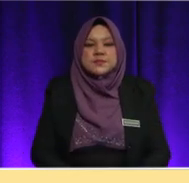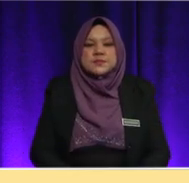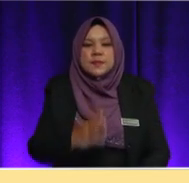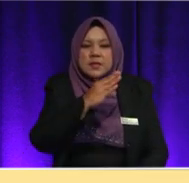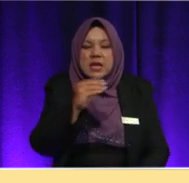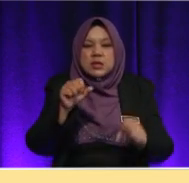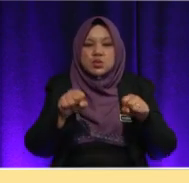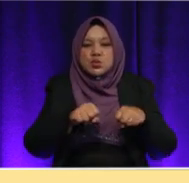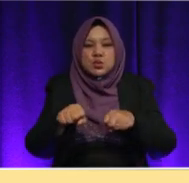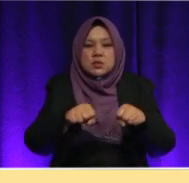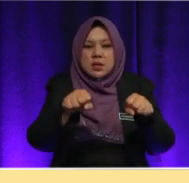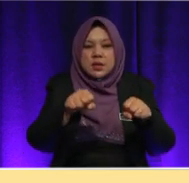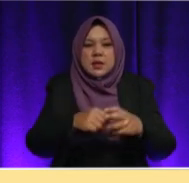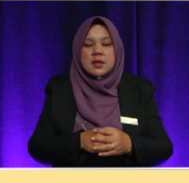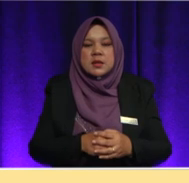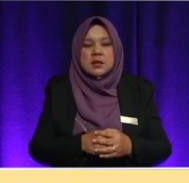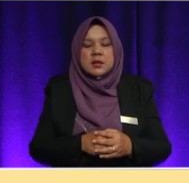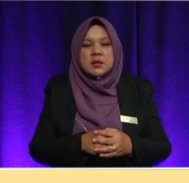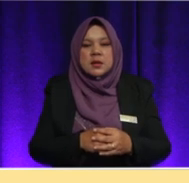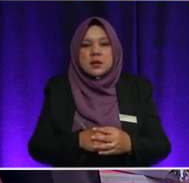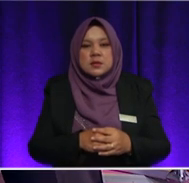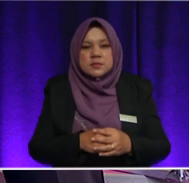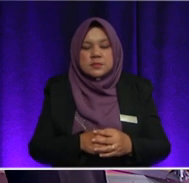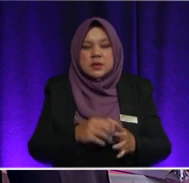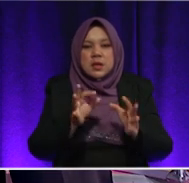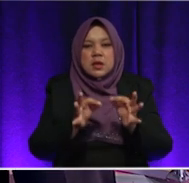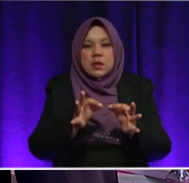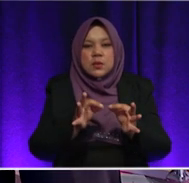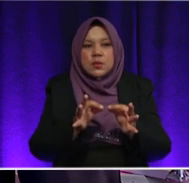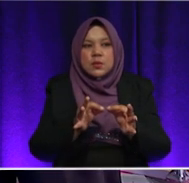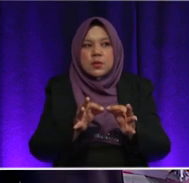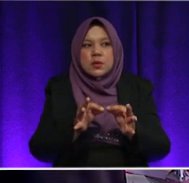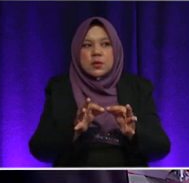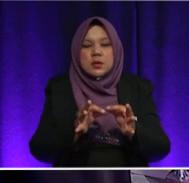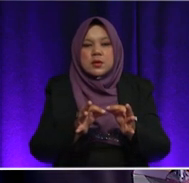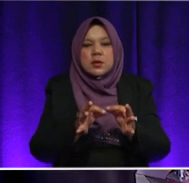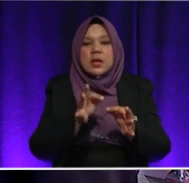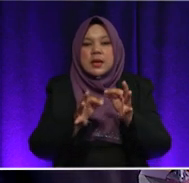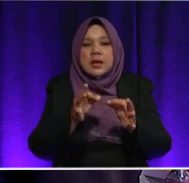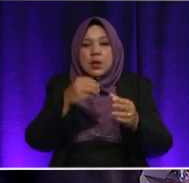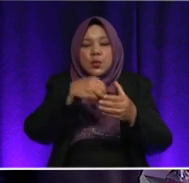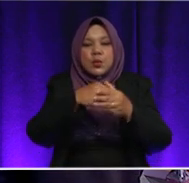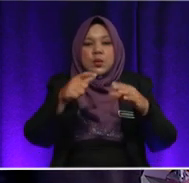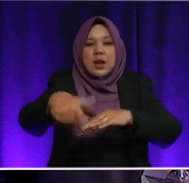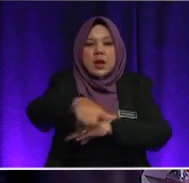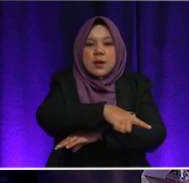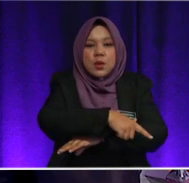melibatkan air di akuatik kalau melibatkan kawasan daratan dipanggil flora dan fauna